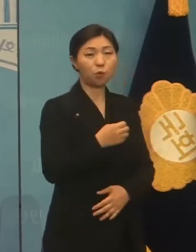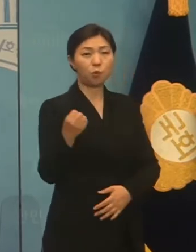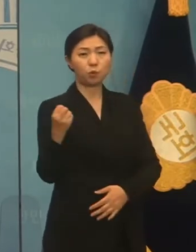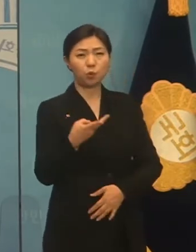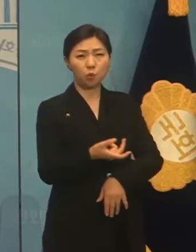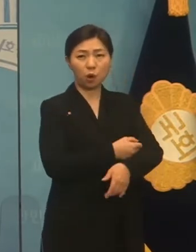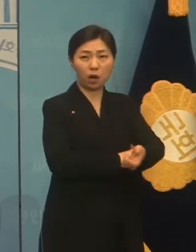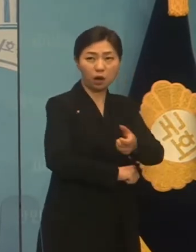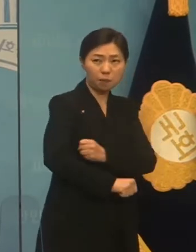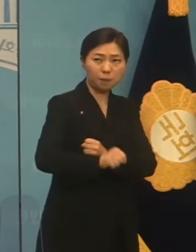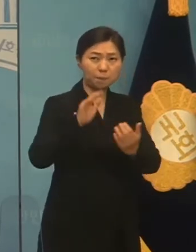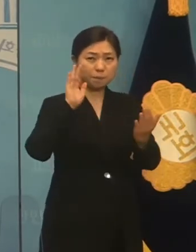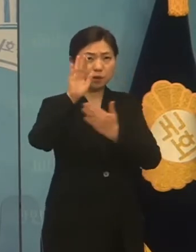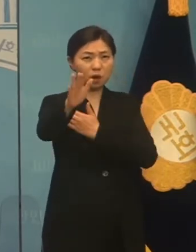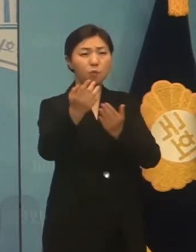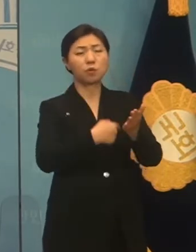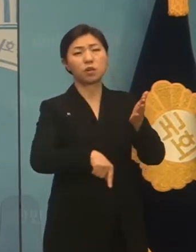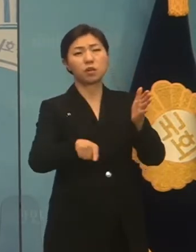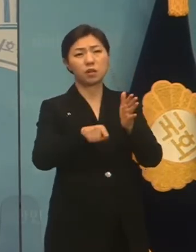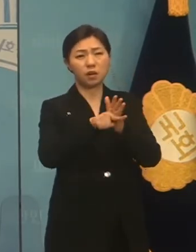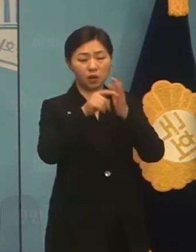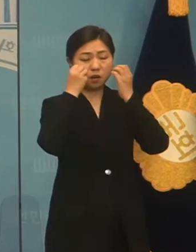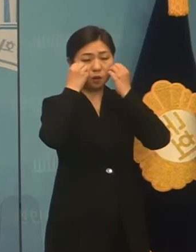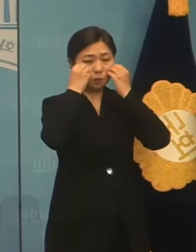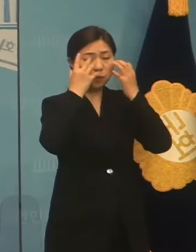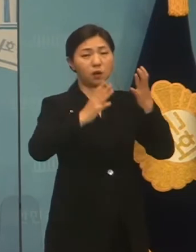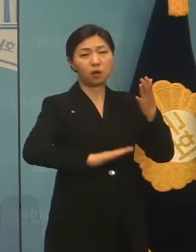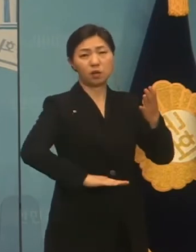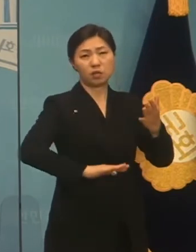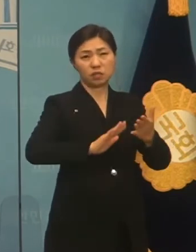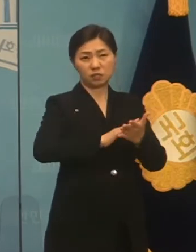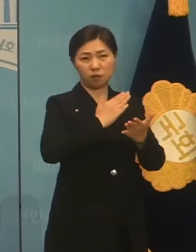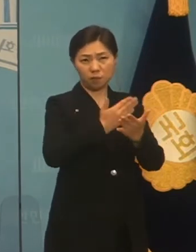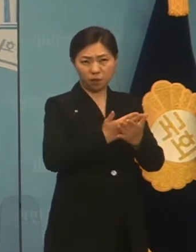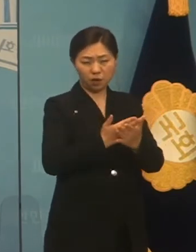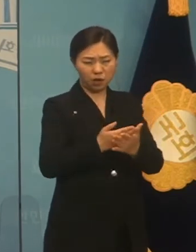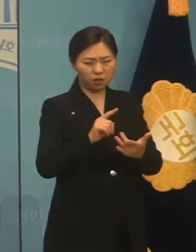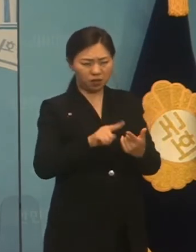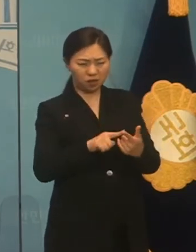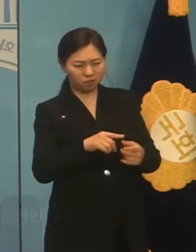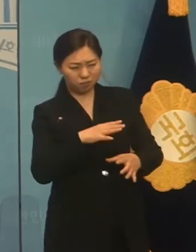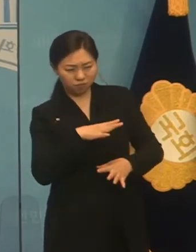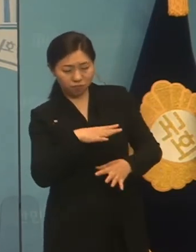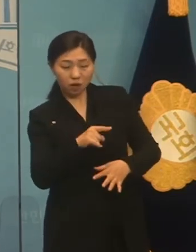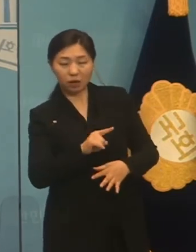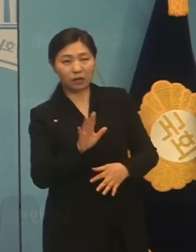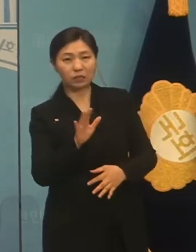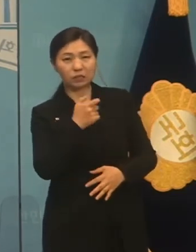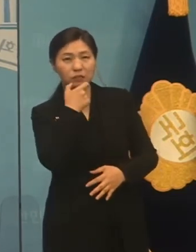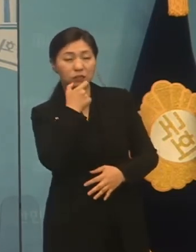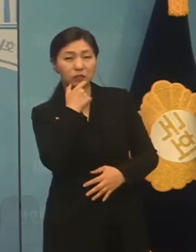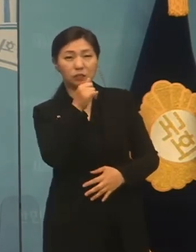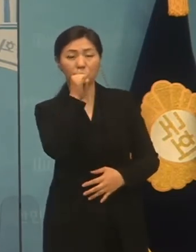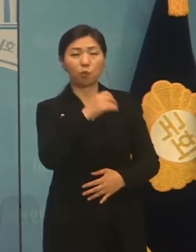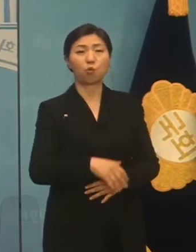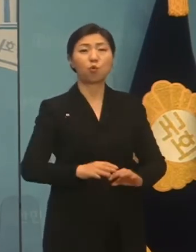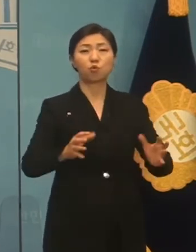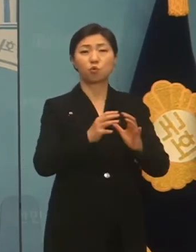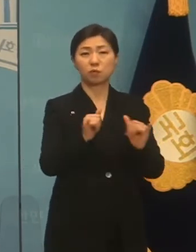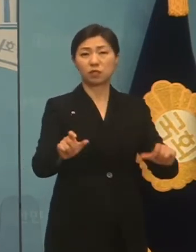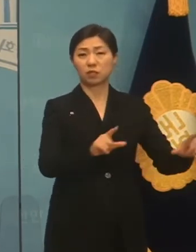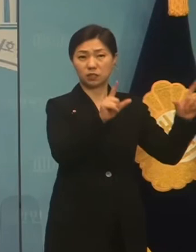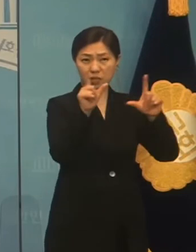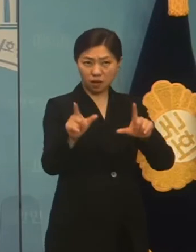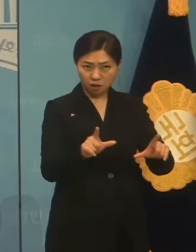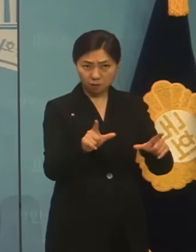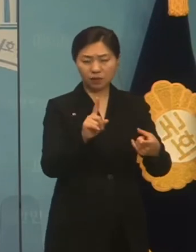과감한 미래를 위한 과감한 혁신을 두려워할 뿐만 아니라 국민의 삶의 현장 문제에 대한 실용적